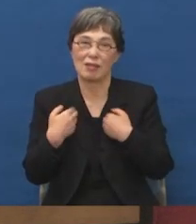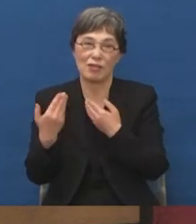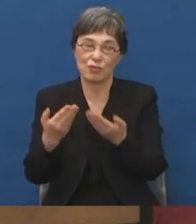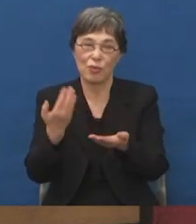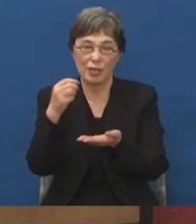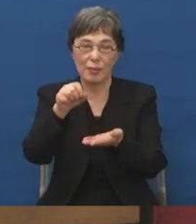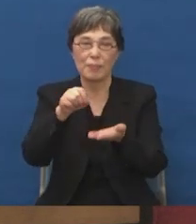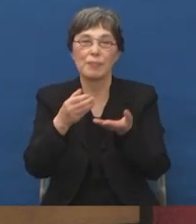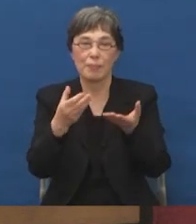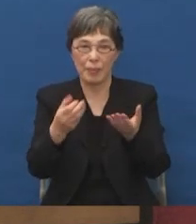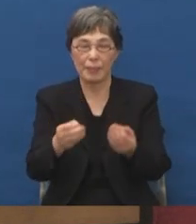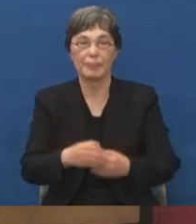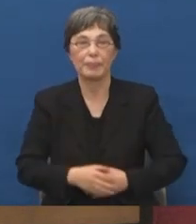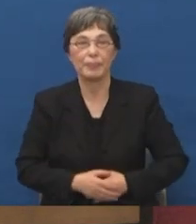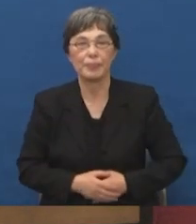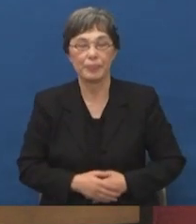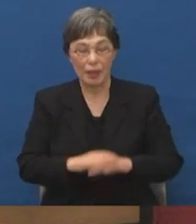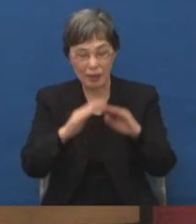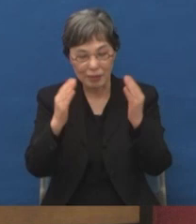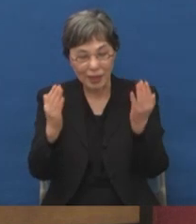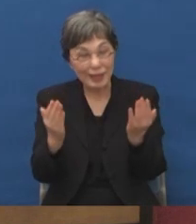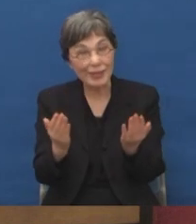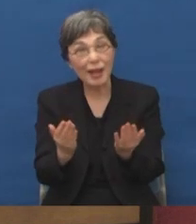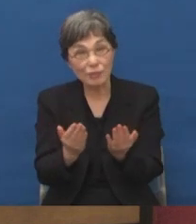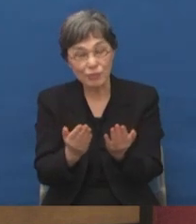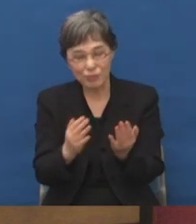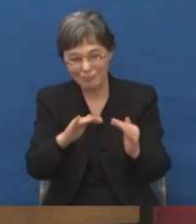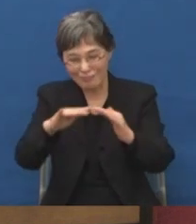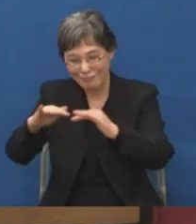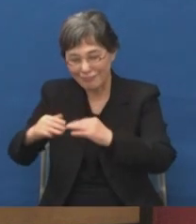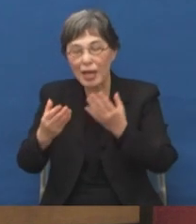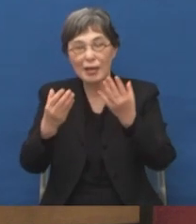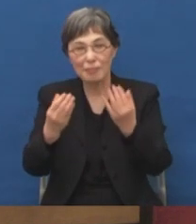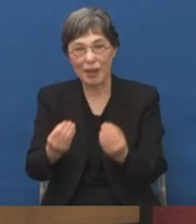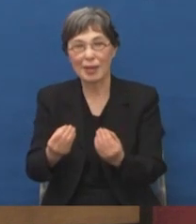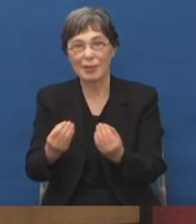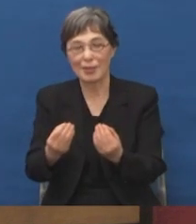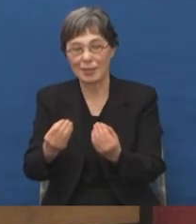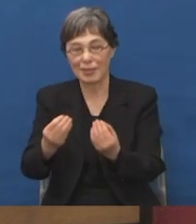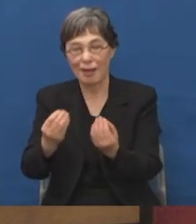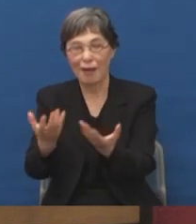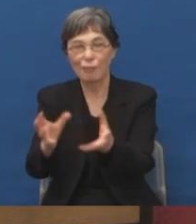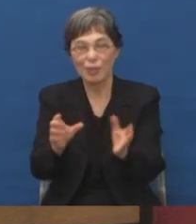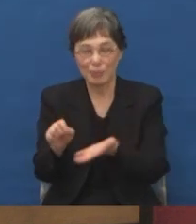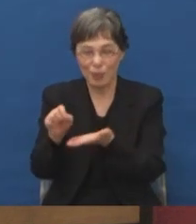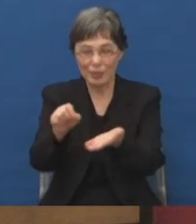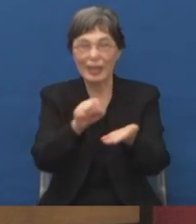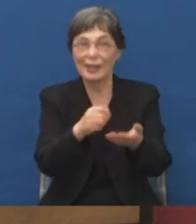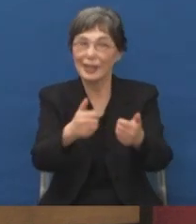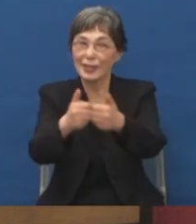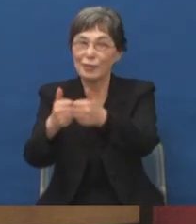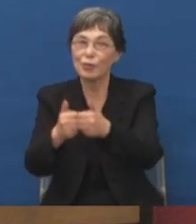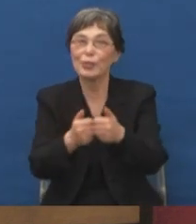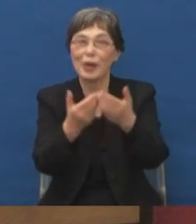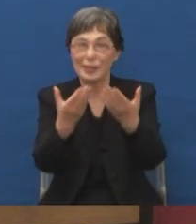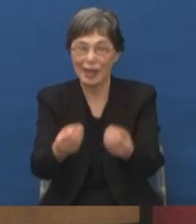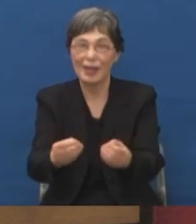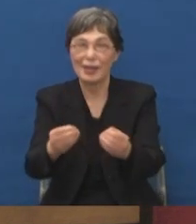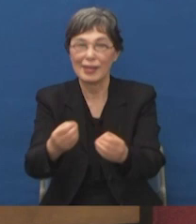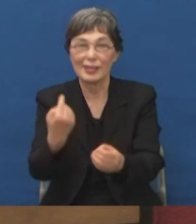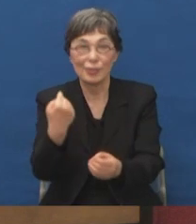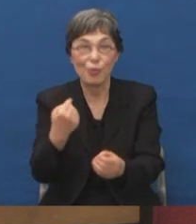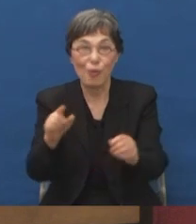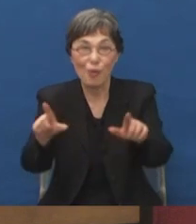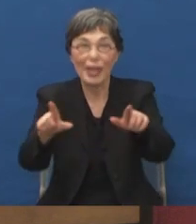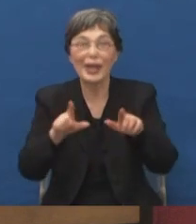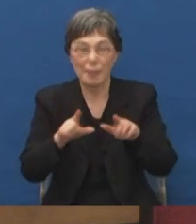。概略以上のような審査の後さらに各会派においてご検討いただきその結果を昨日の